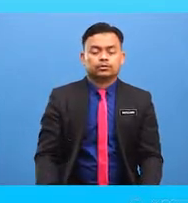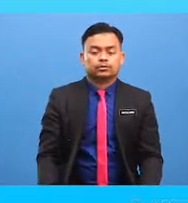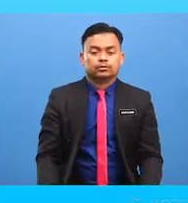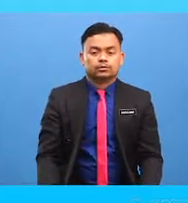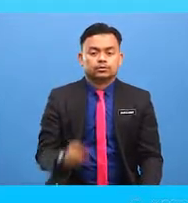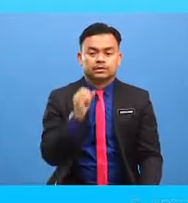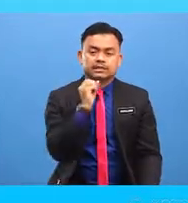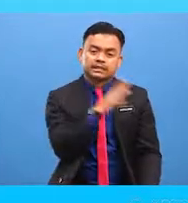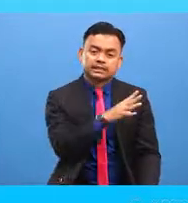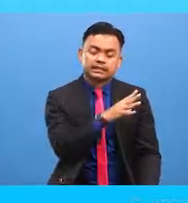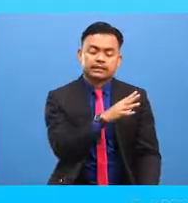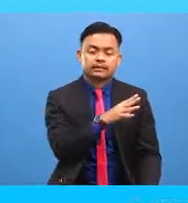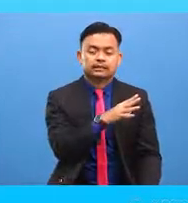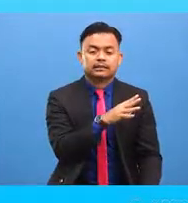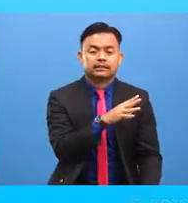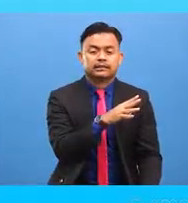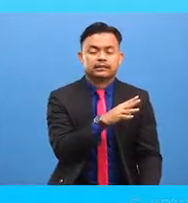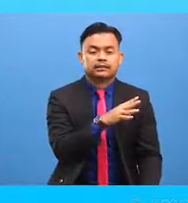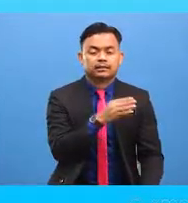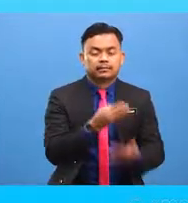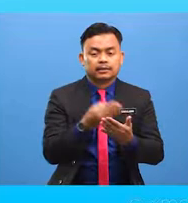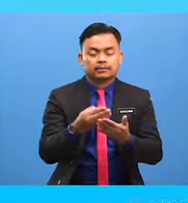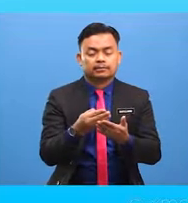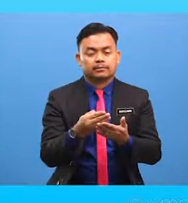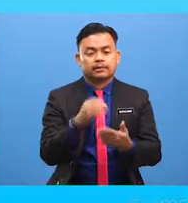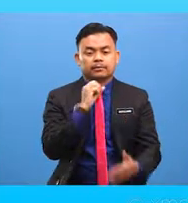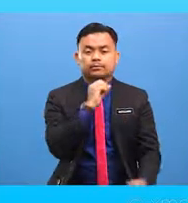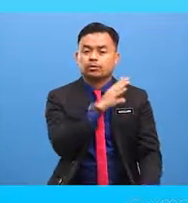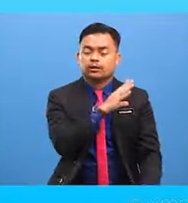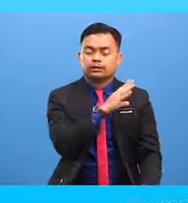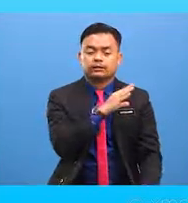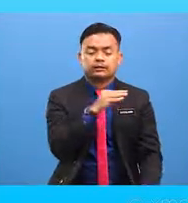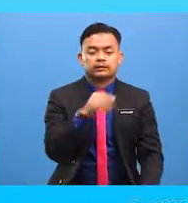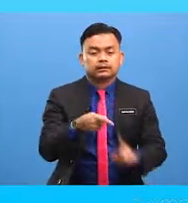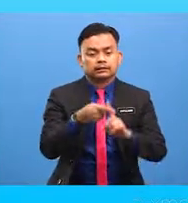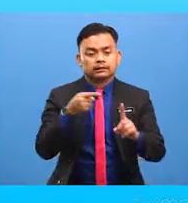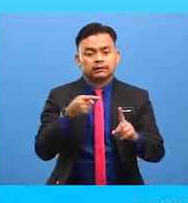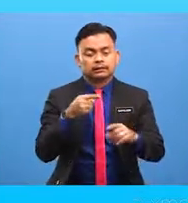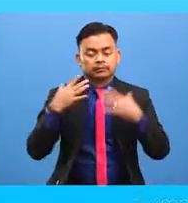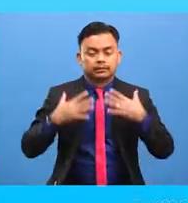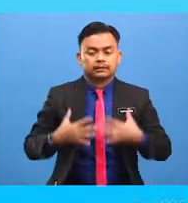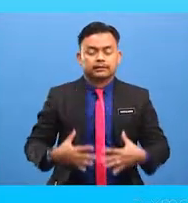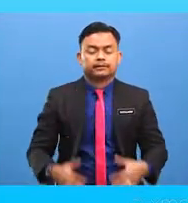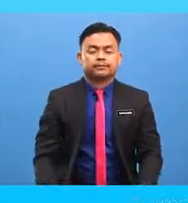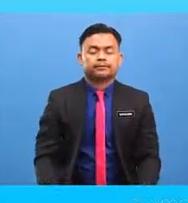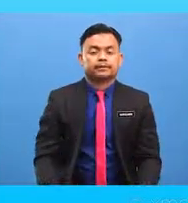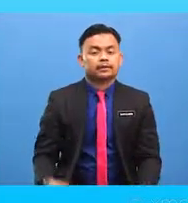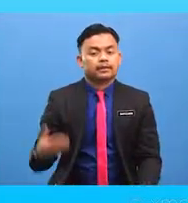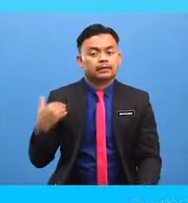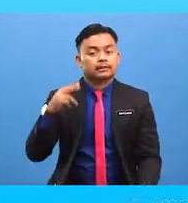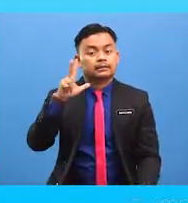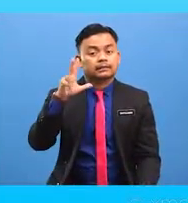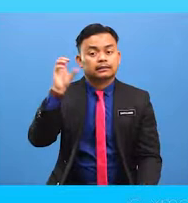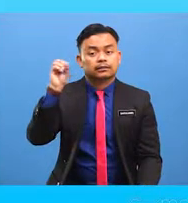menyingkirkan bahan buangan dari badan. Penyingkiran bahan buangan ini dilakukan oleh tiga organ